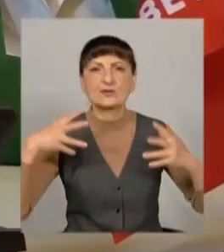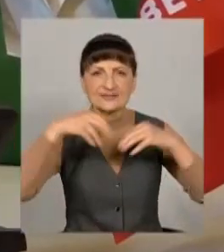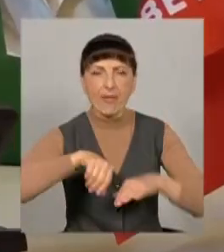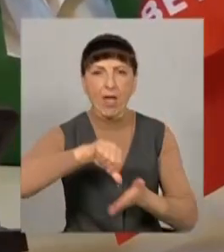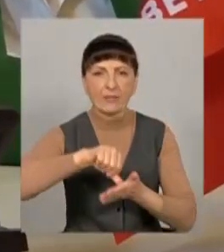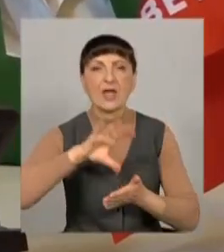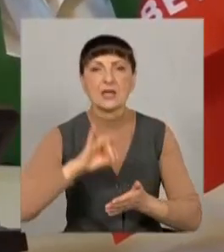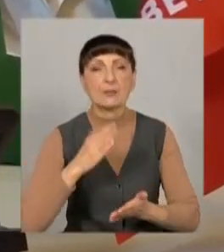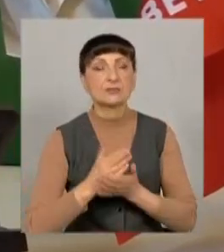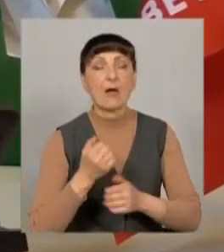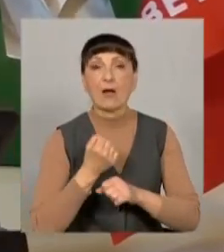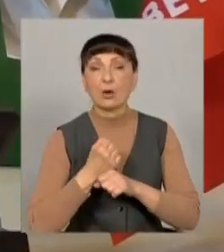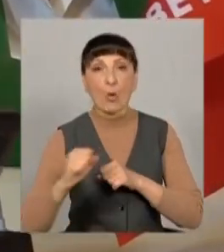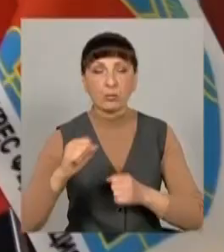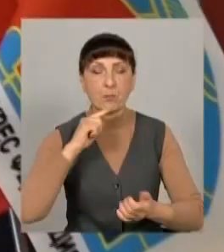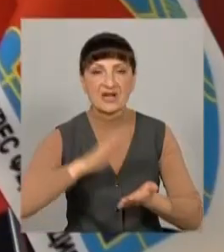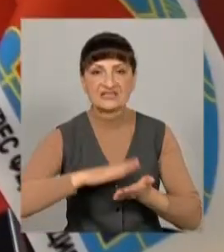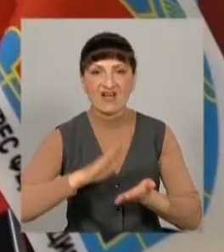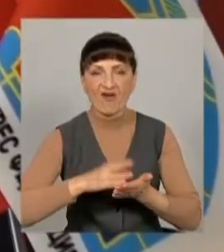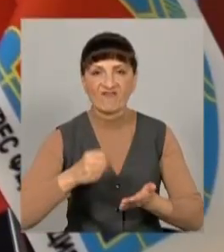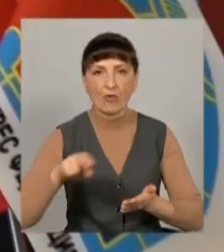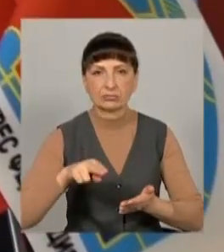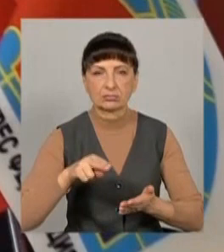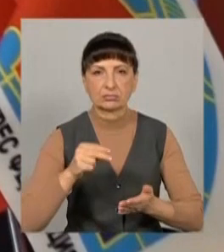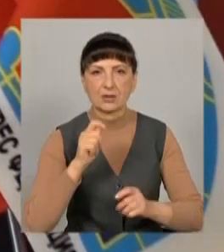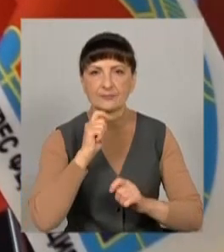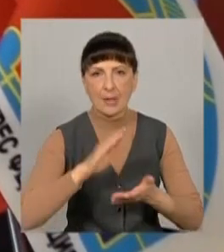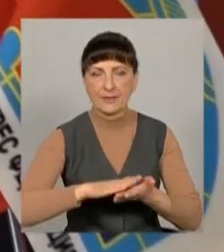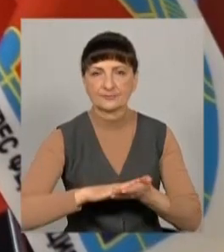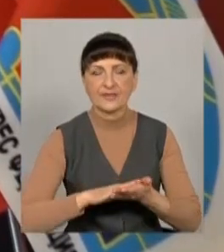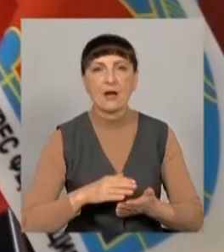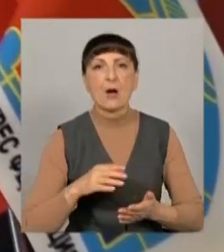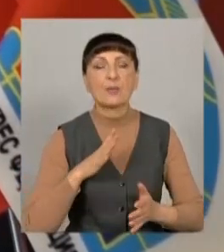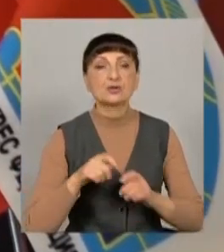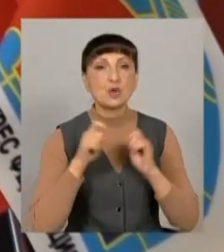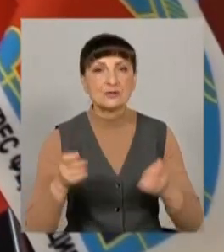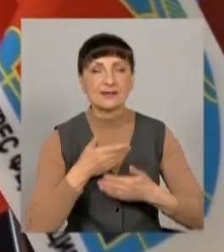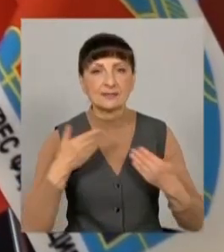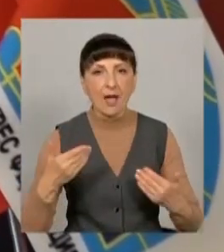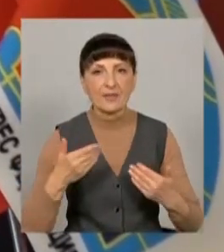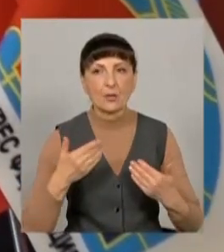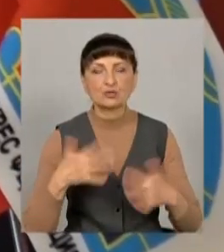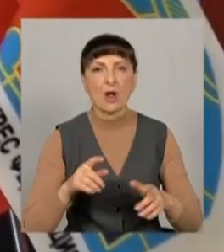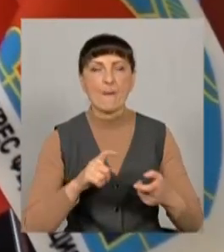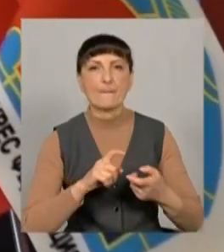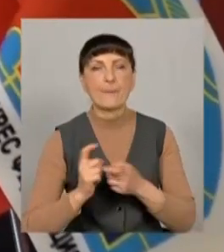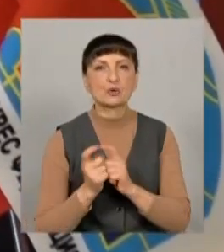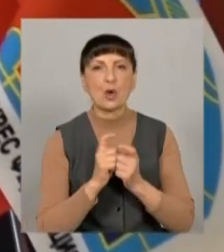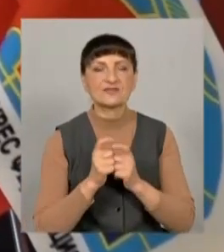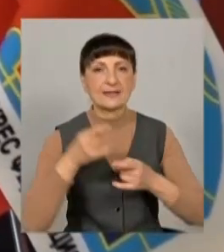и обладает рекордным призовым фондом. У нас, как вы знаете, есть создано было нами стриминговое борцовское